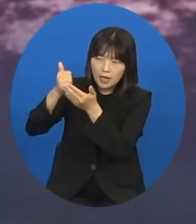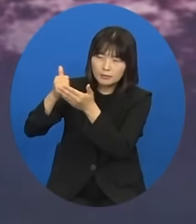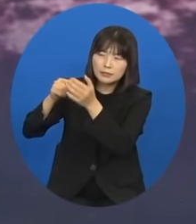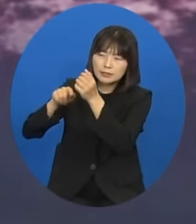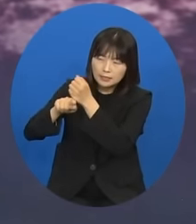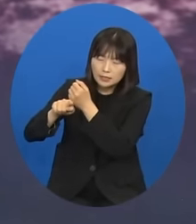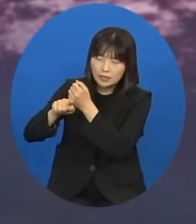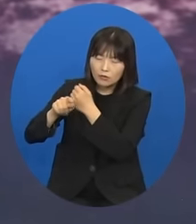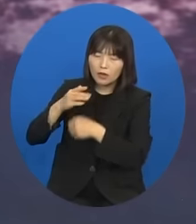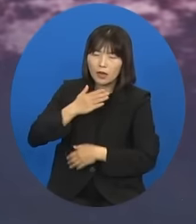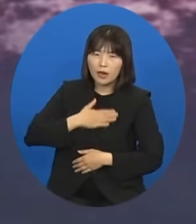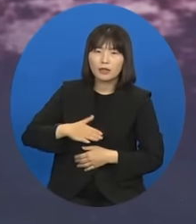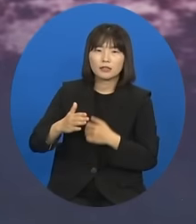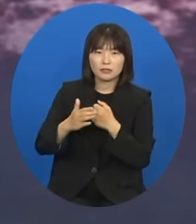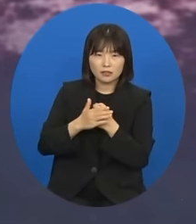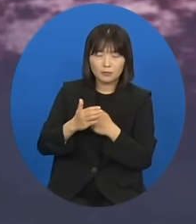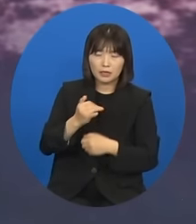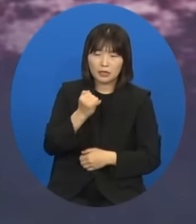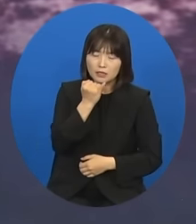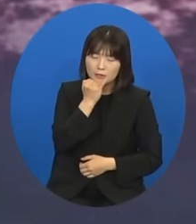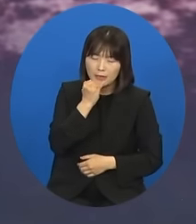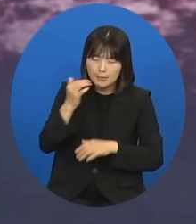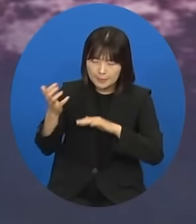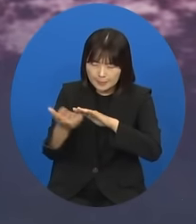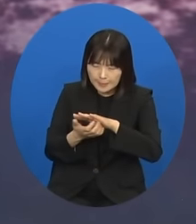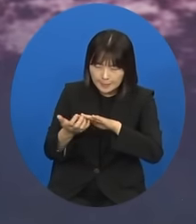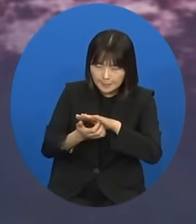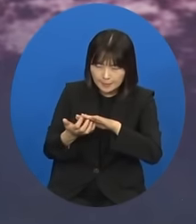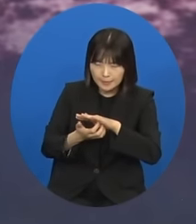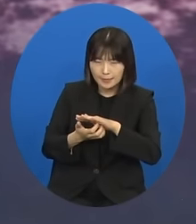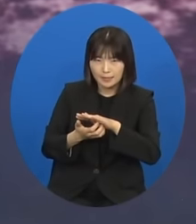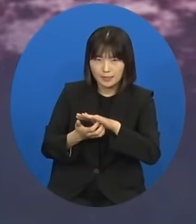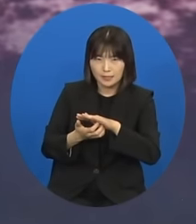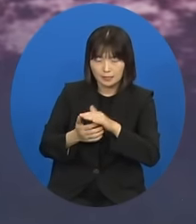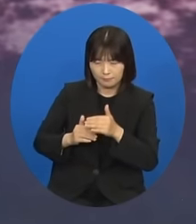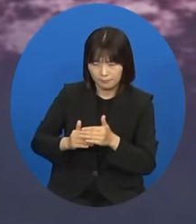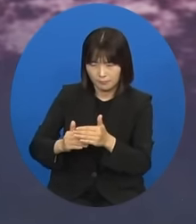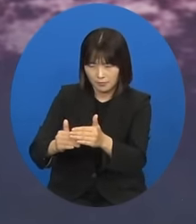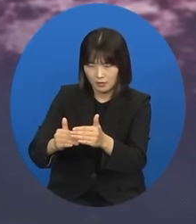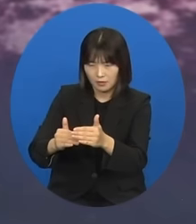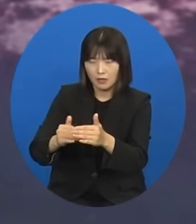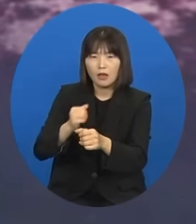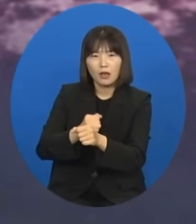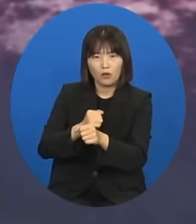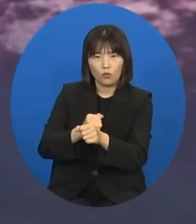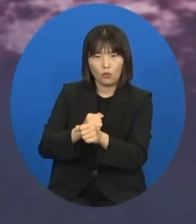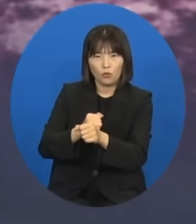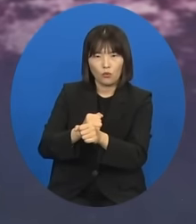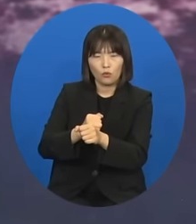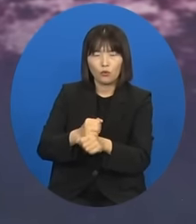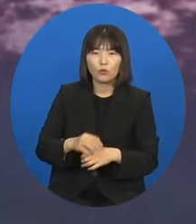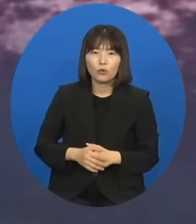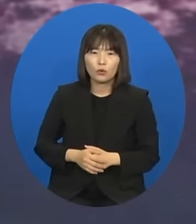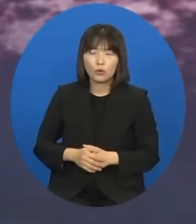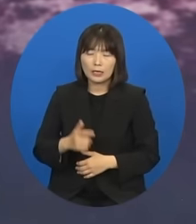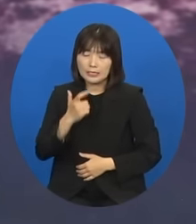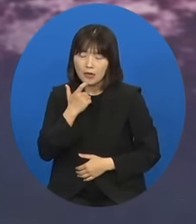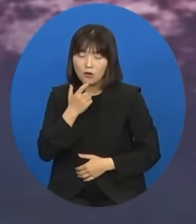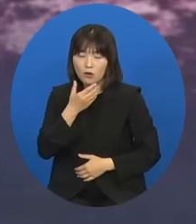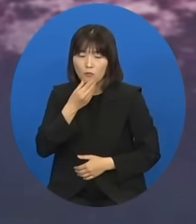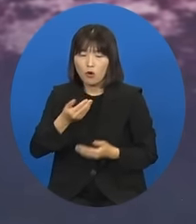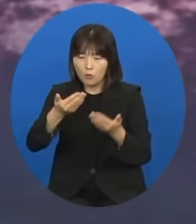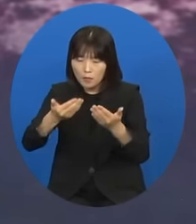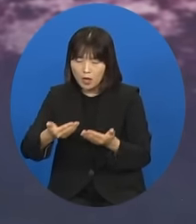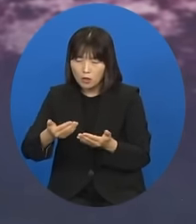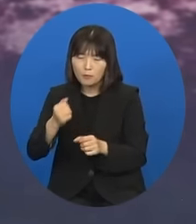어쨌든 수단과 방법을 가르지 않고 그렇게 해야 된다라고 믿어서 그렇게 속여서도 야곱이 복을 받도록